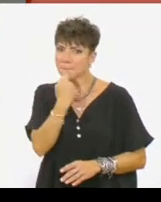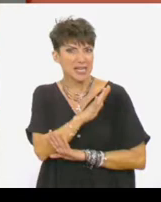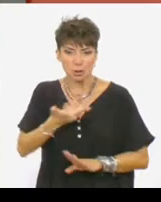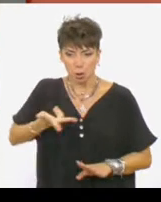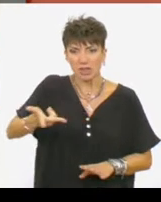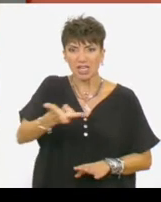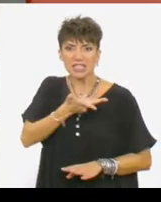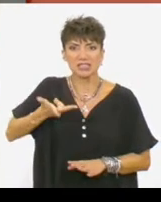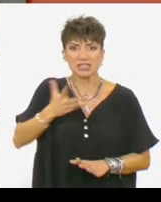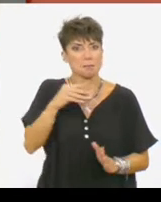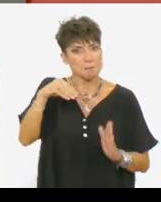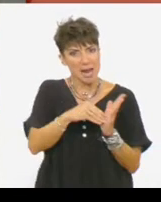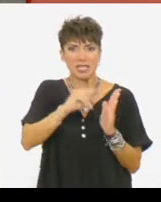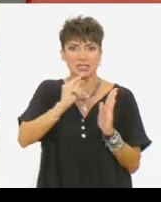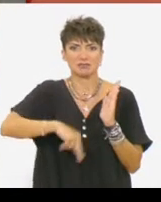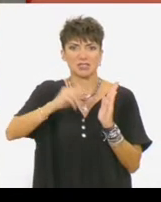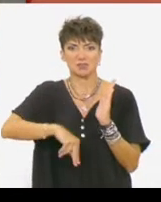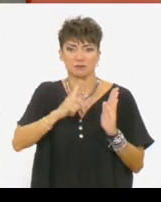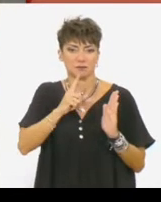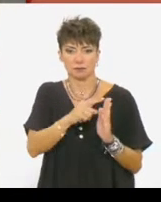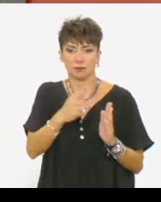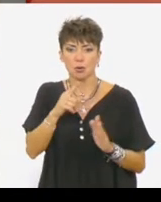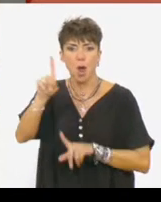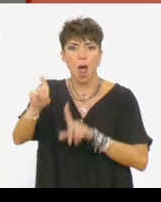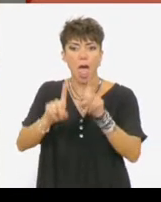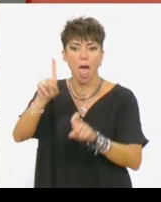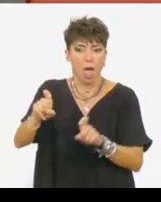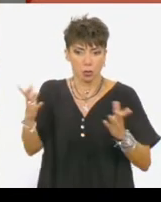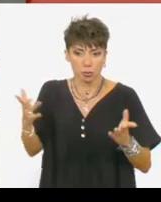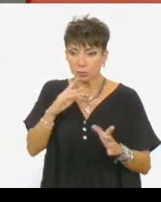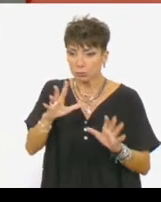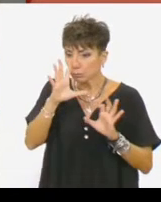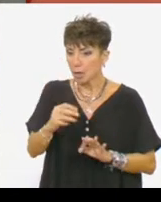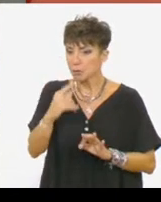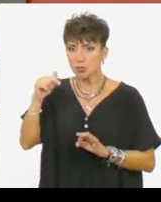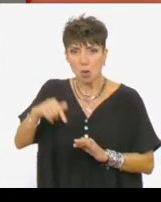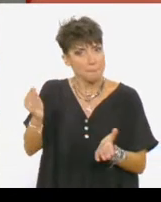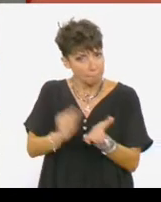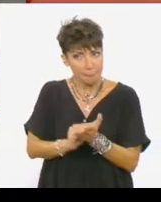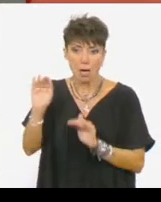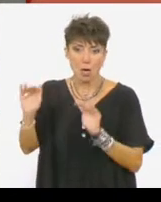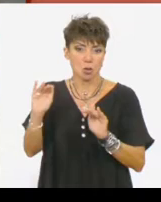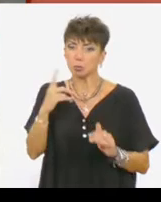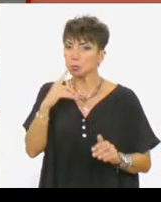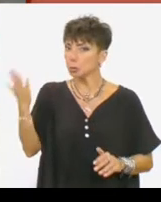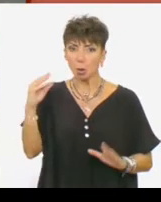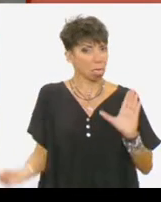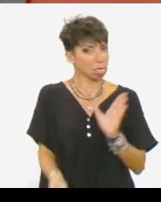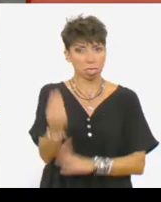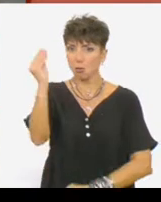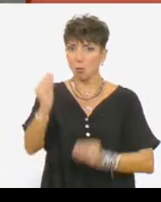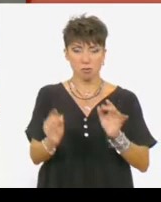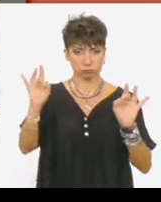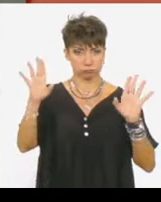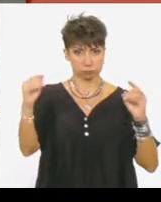κρυφή. Όπου τέθηκαν όλα αυτά τα ερωτήματα, τα οποία και σήμερα τίθονται ξανά. Τότε δεν είχε δημιουργηθεί κανένα πρόβλημα,